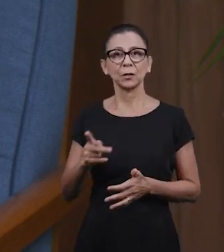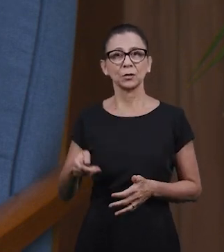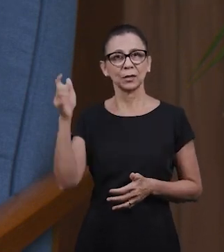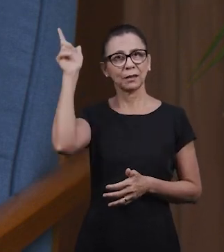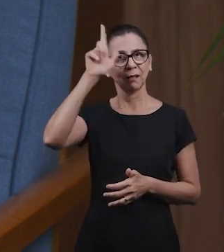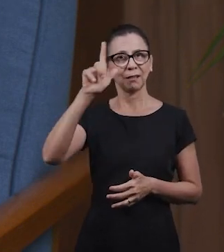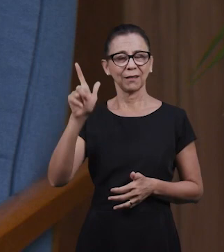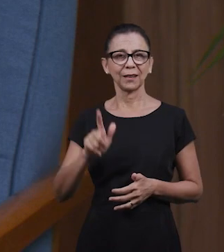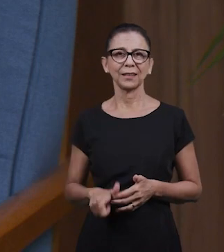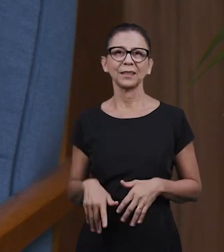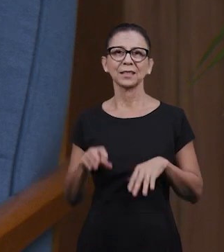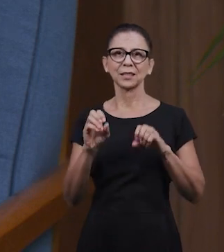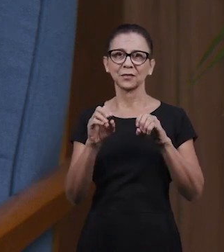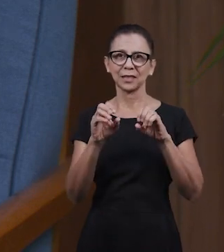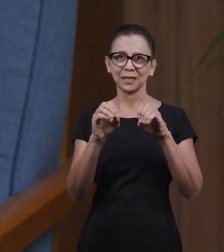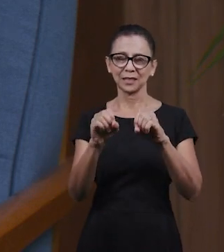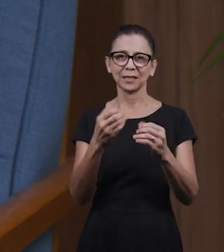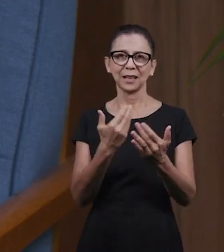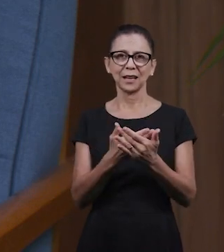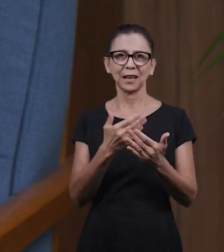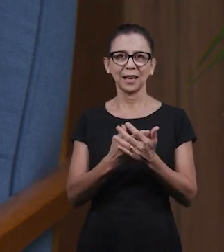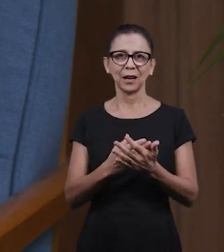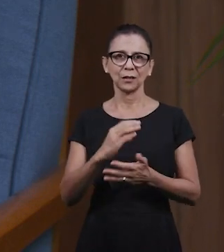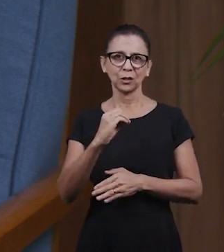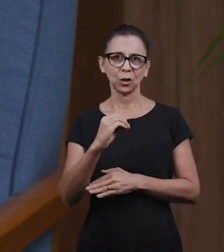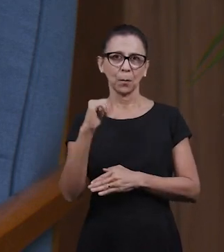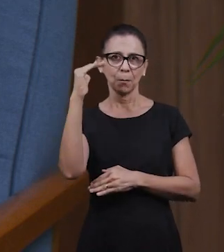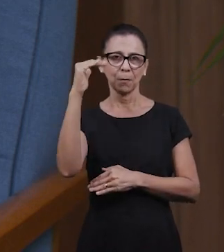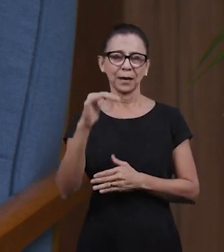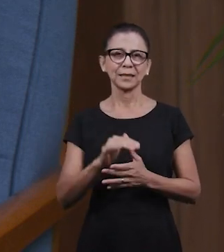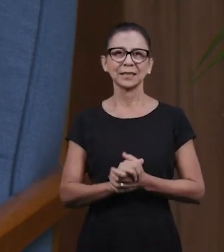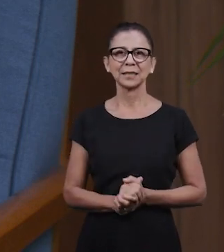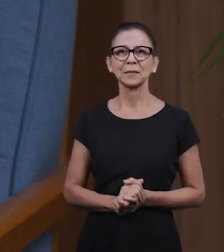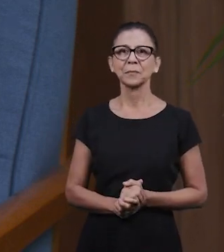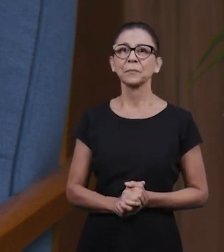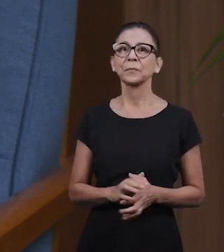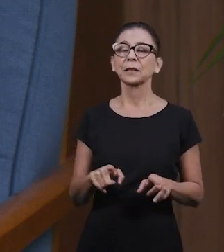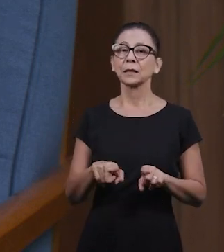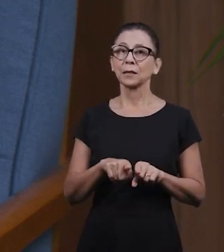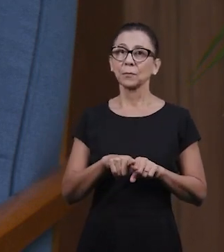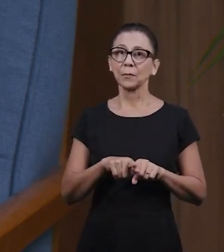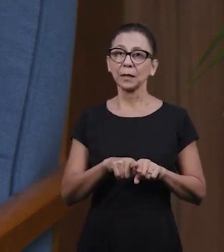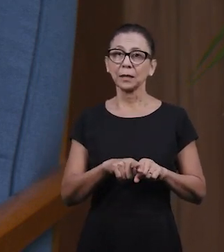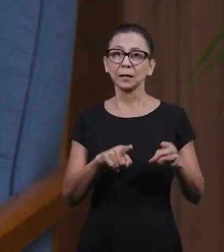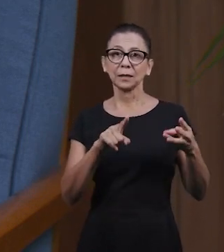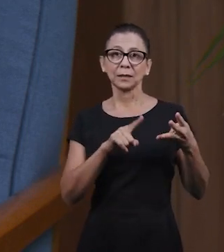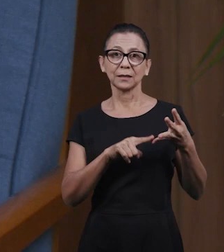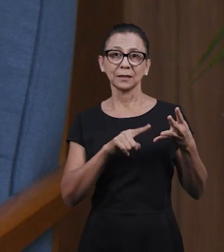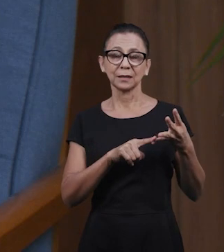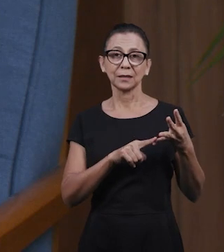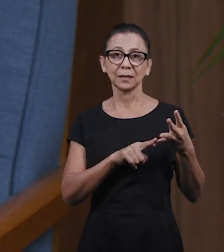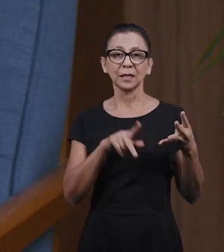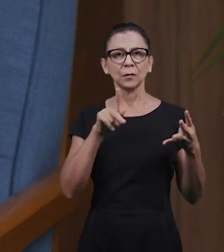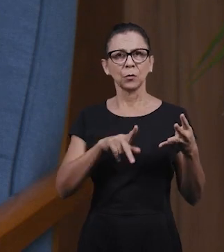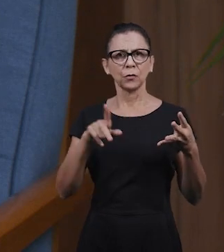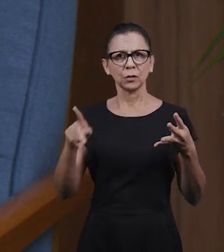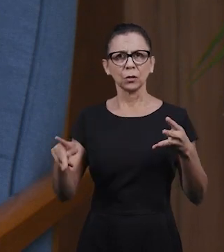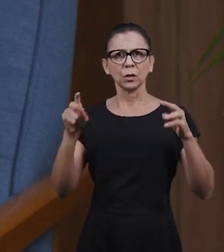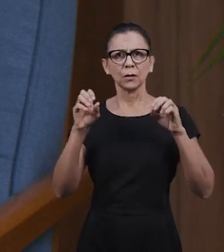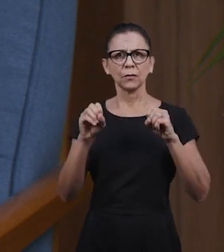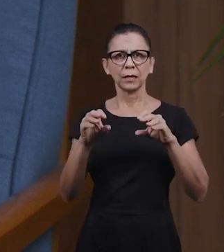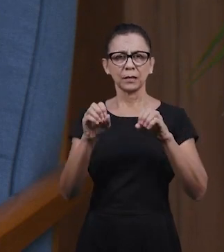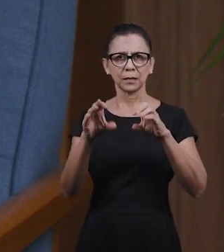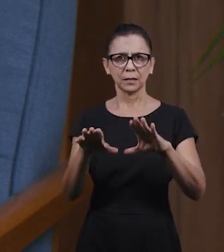assister à la première étude de la professeure Laïse qui va nous enseigner l'échelle de La majeur. Et dans l'étude des enfants,